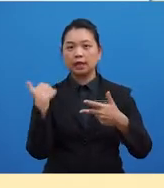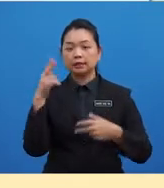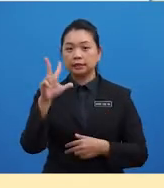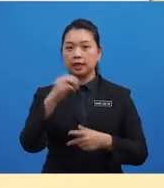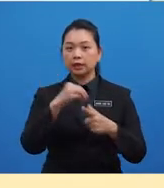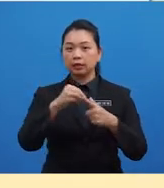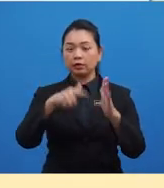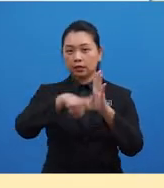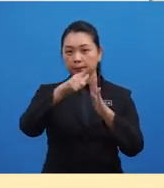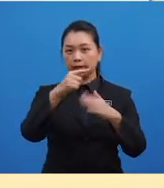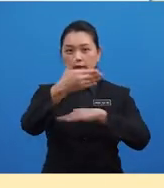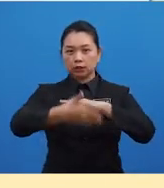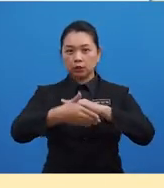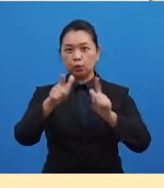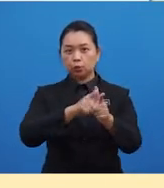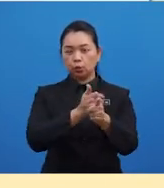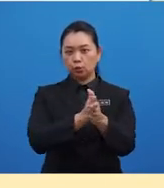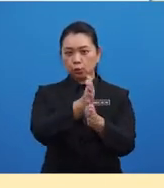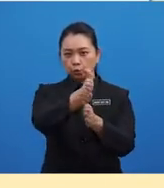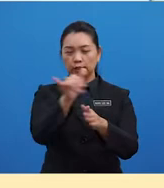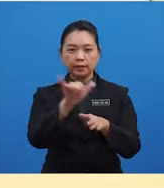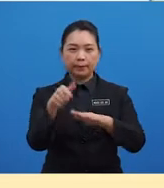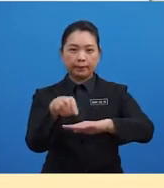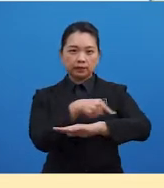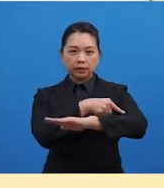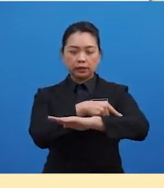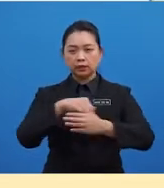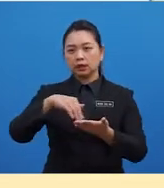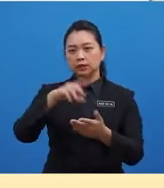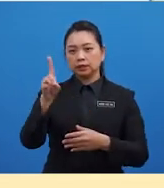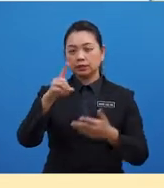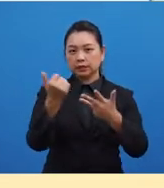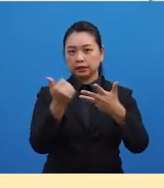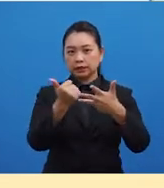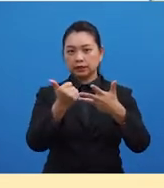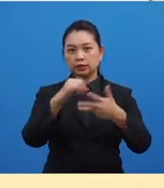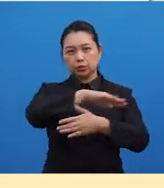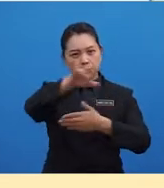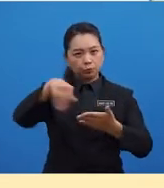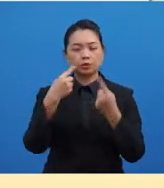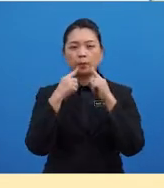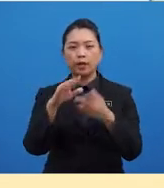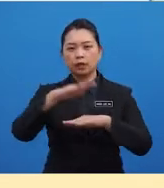3 atau lebih sisi lurus yang sama panjang. D. Semua jawapan di atas.